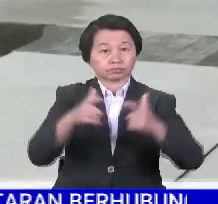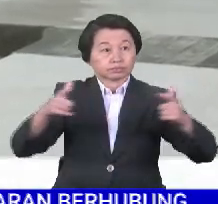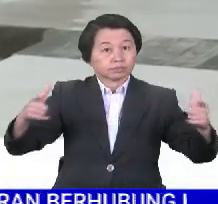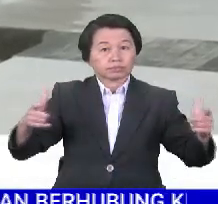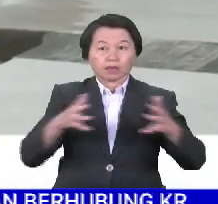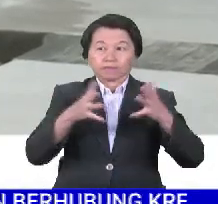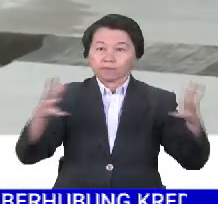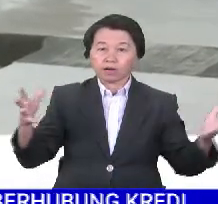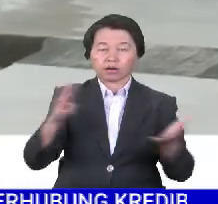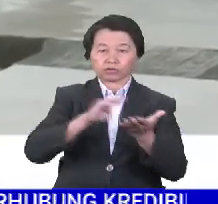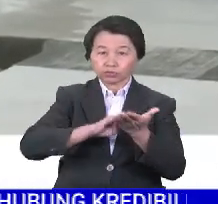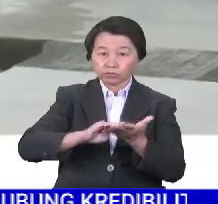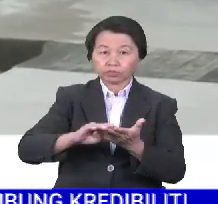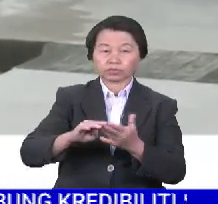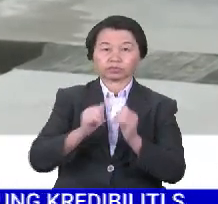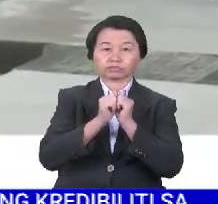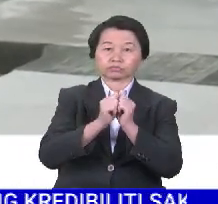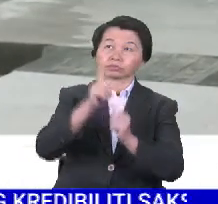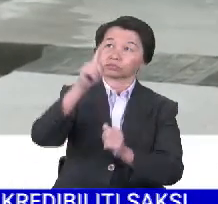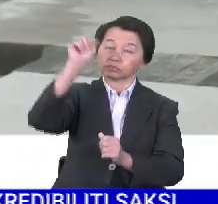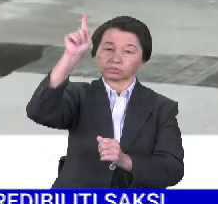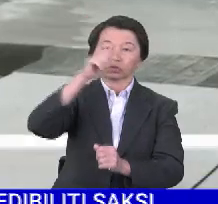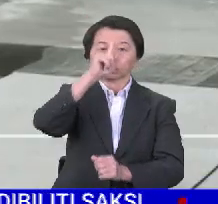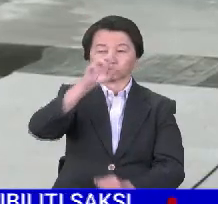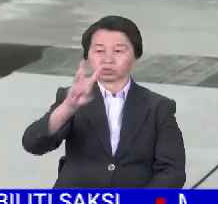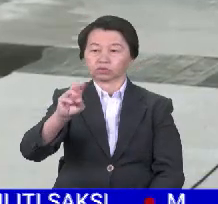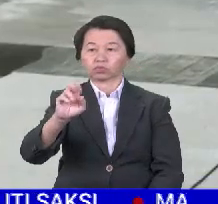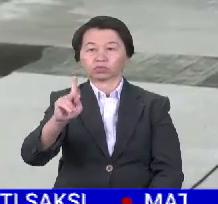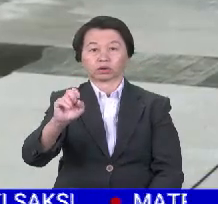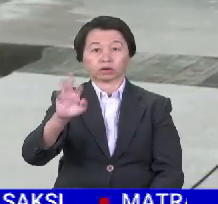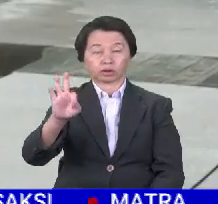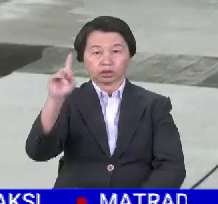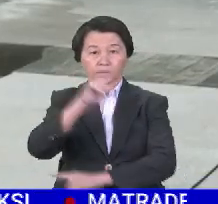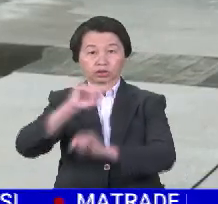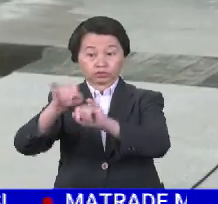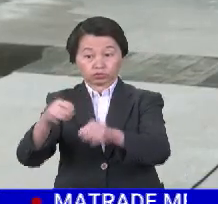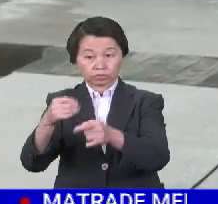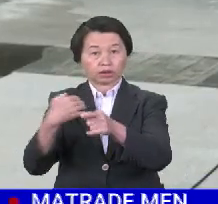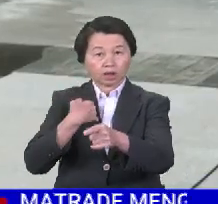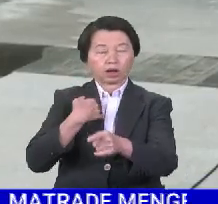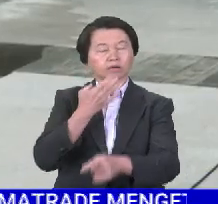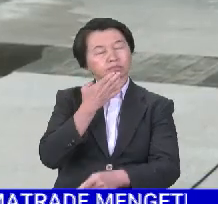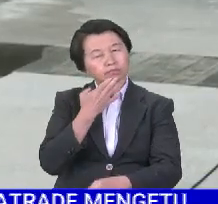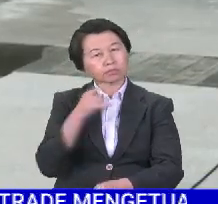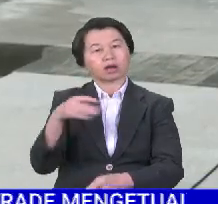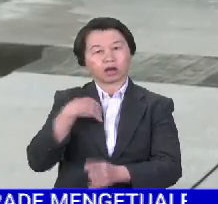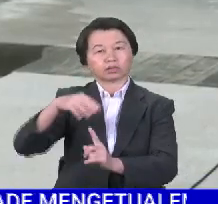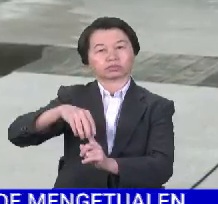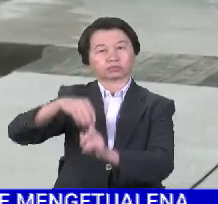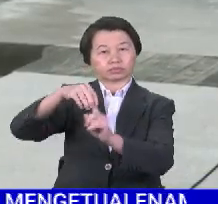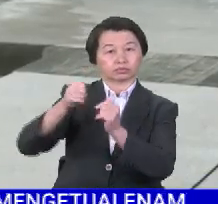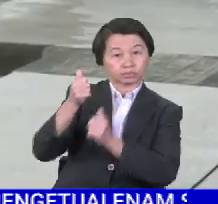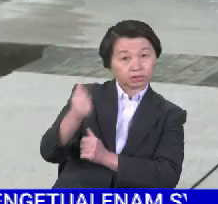hari Jumaat di sisi Allah, semestinya berwukuf di Arafah pada hari Jumaat mempunyai kemanisan dan